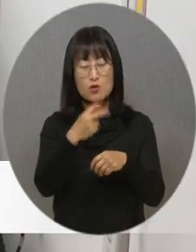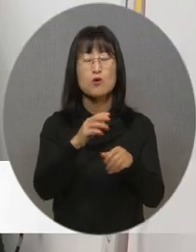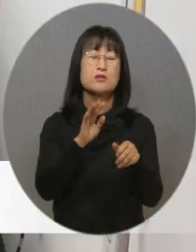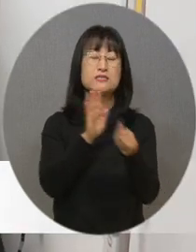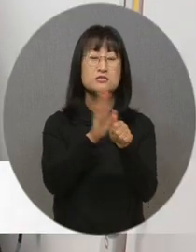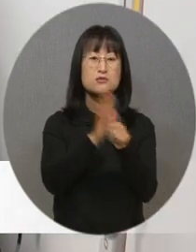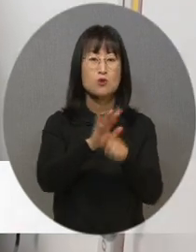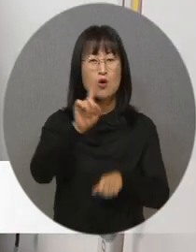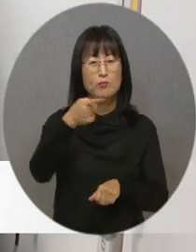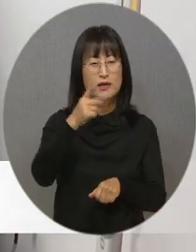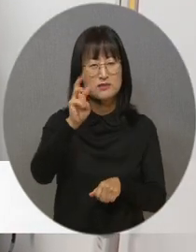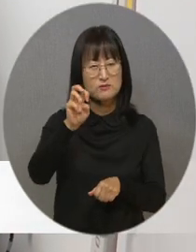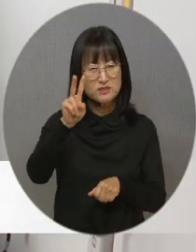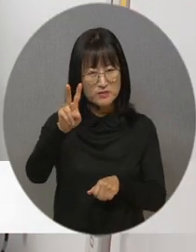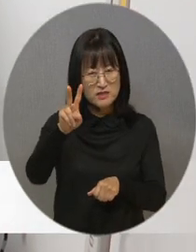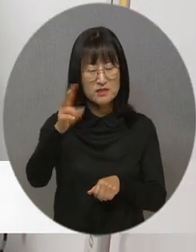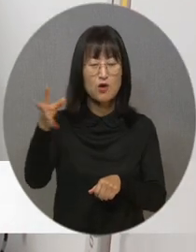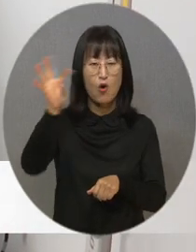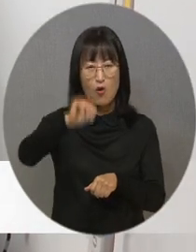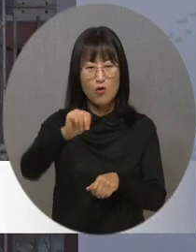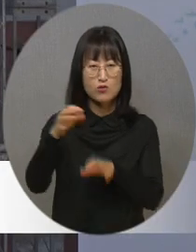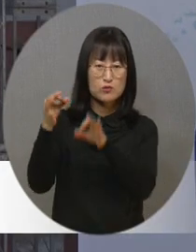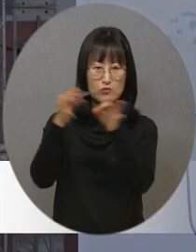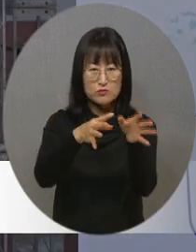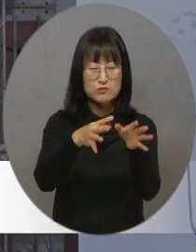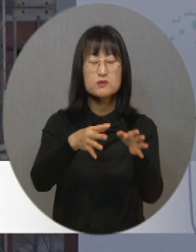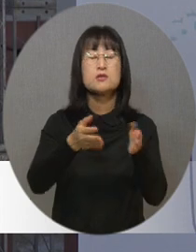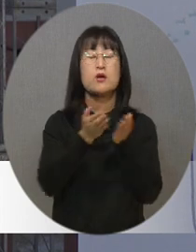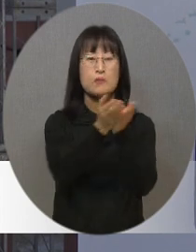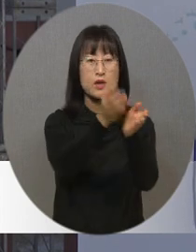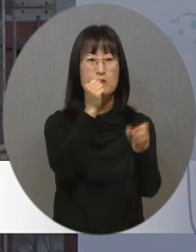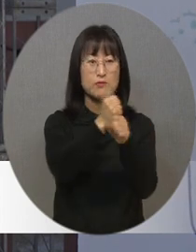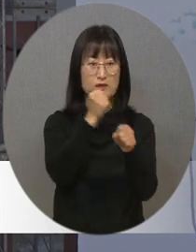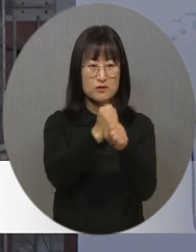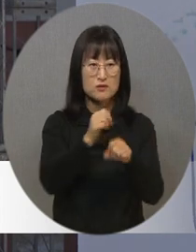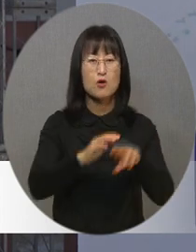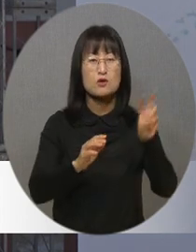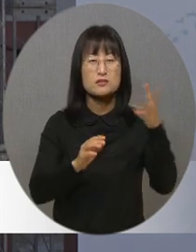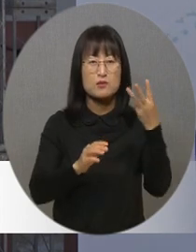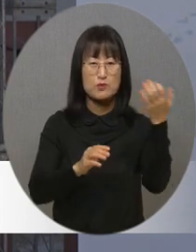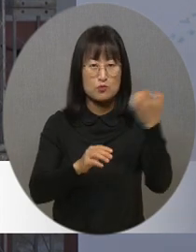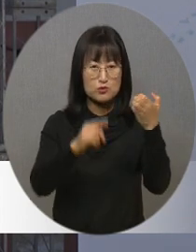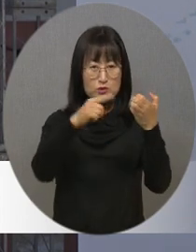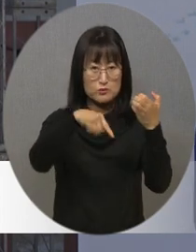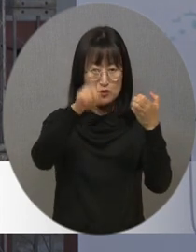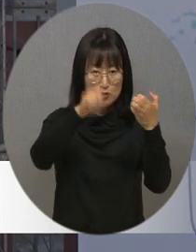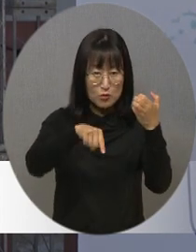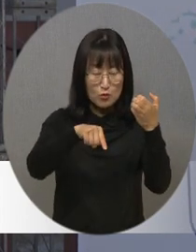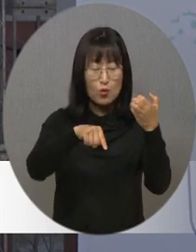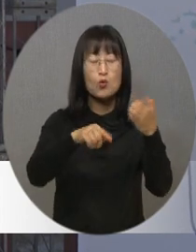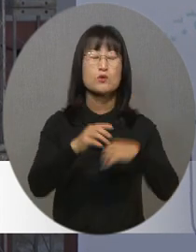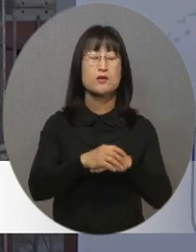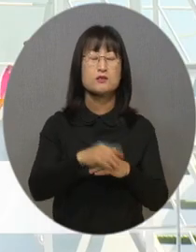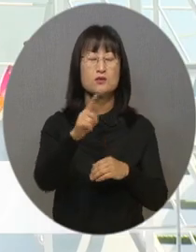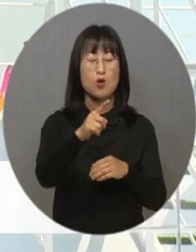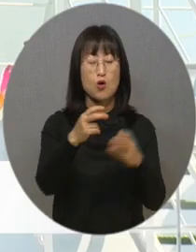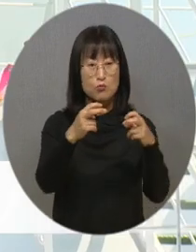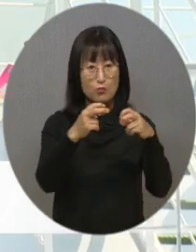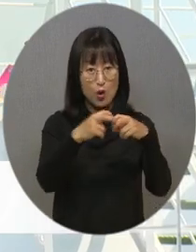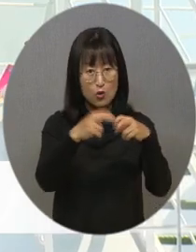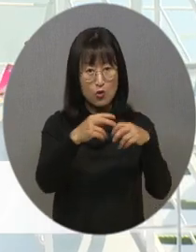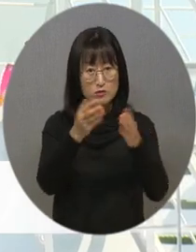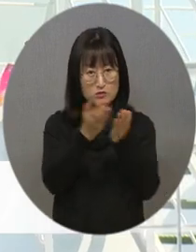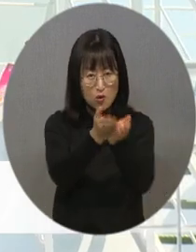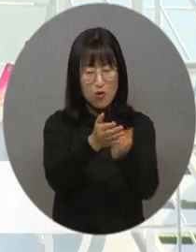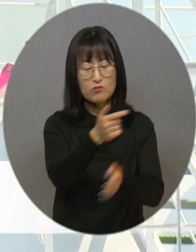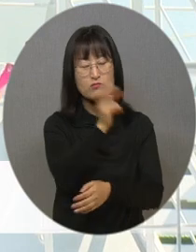들여 새롭게 건조됐습니다. 선박 규모는 390톤으로 국내 병원선 가운데 가장 크며 최대